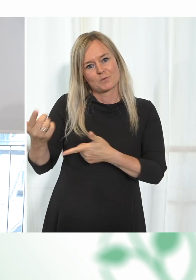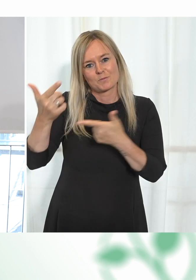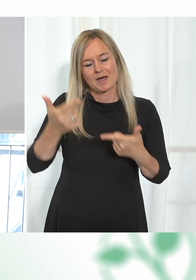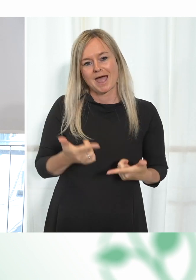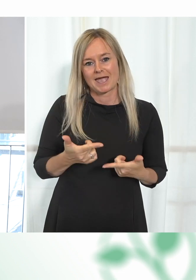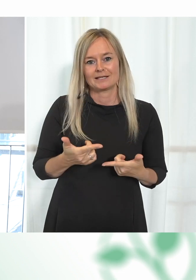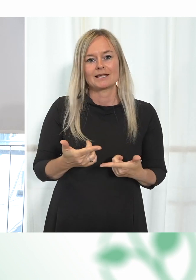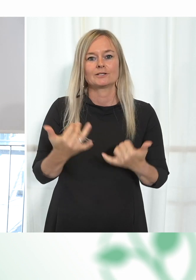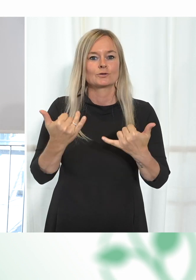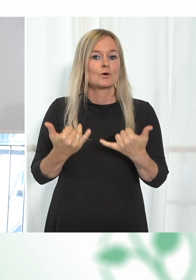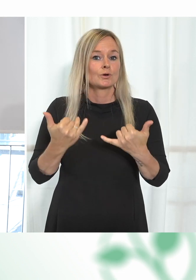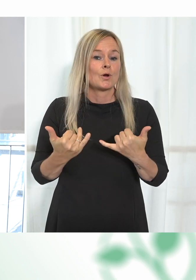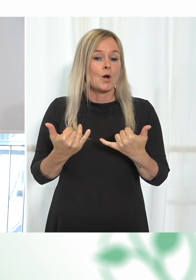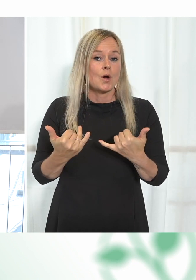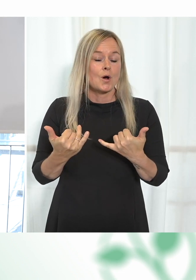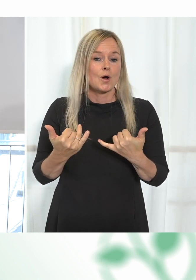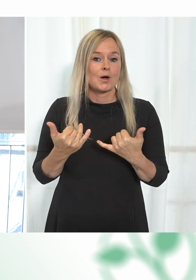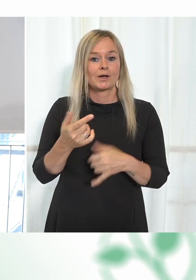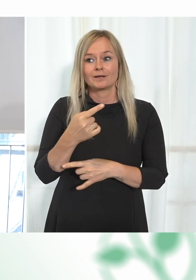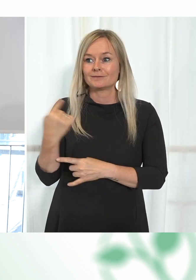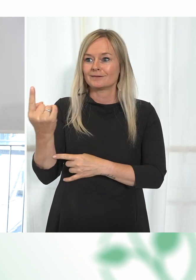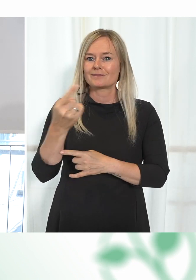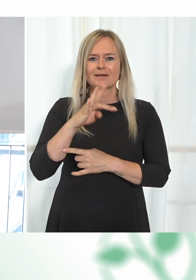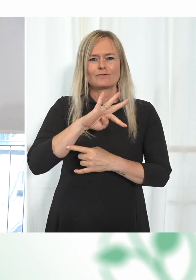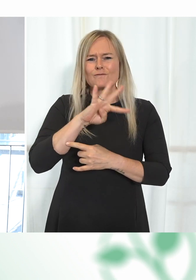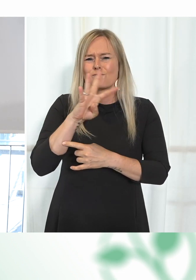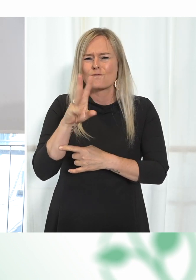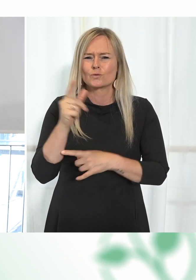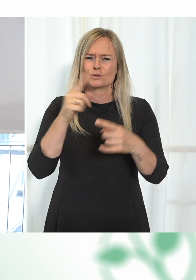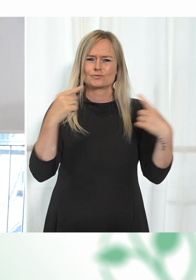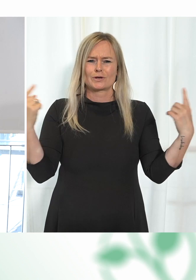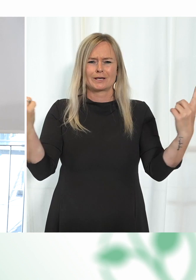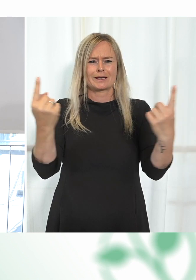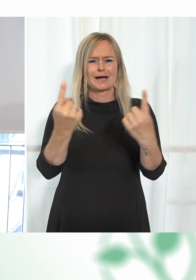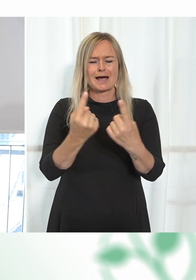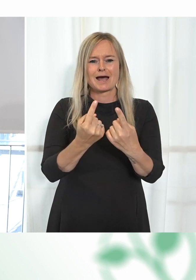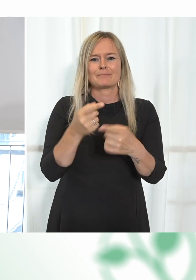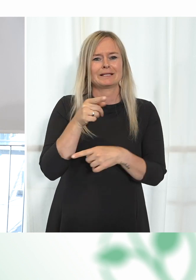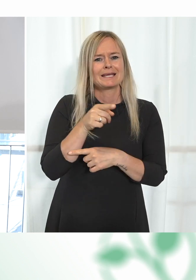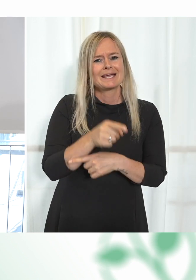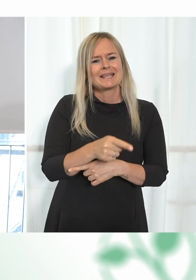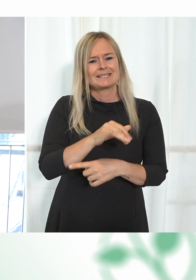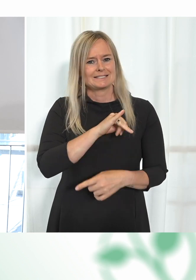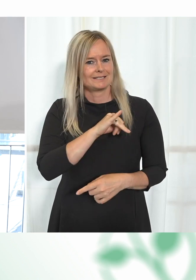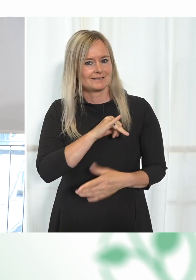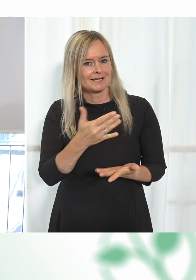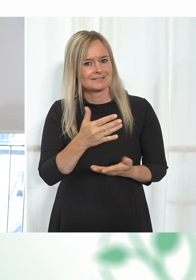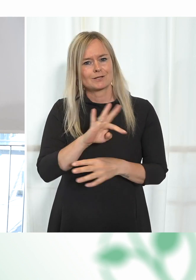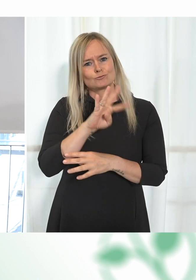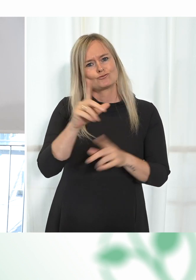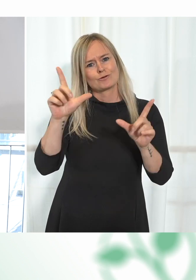und dass ich heute hier bei Ihnen in diesem wunderschönen Rahmen hier dieses interessante und sehr schöne